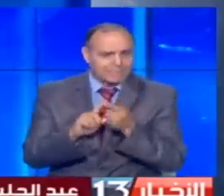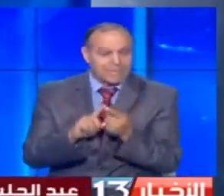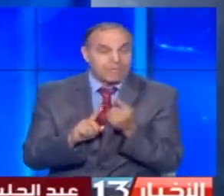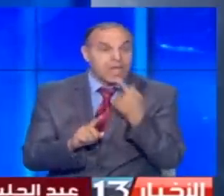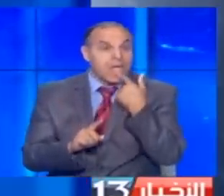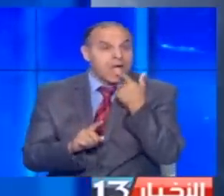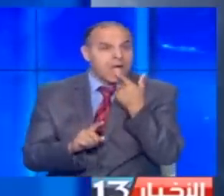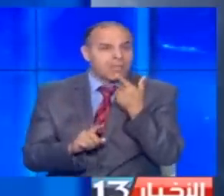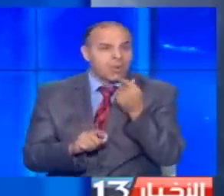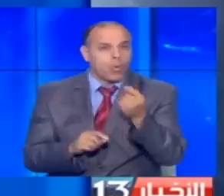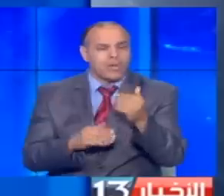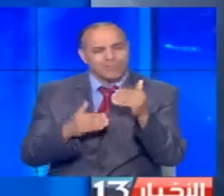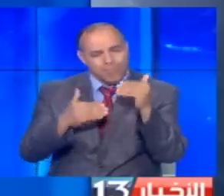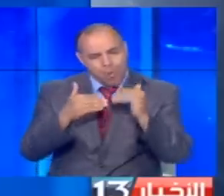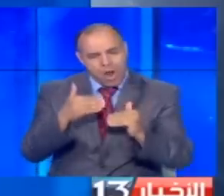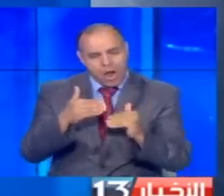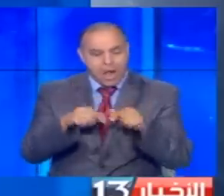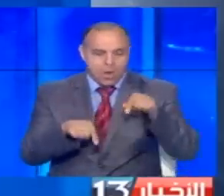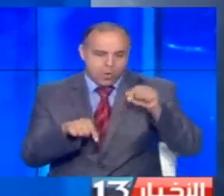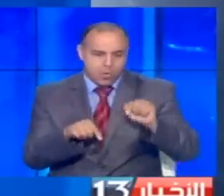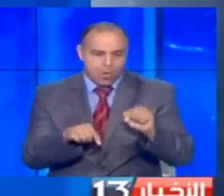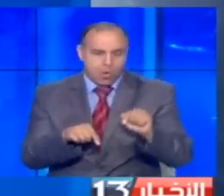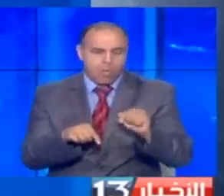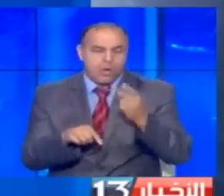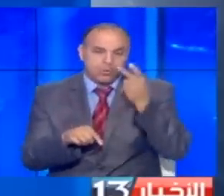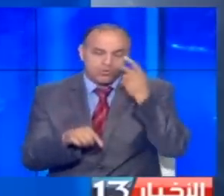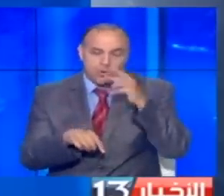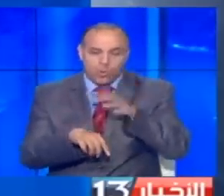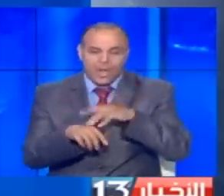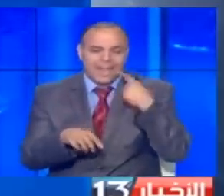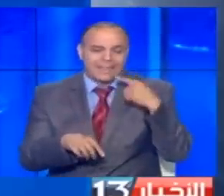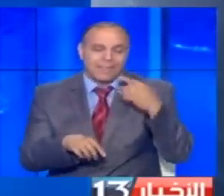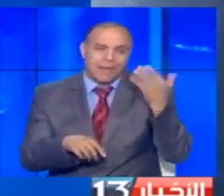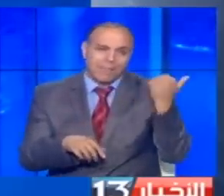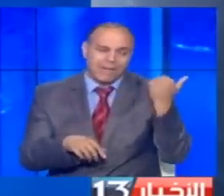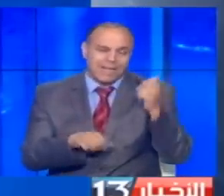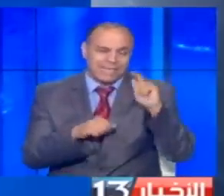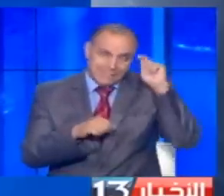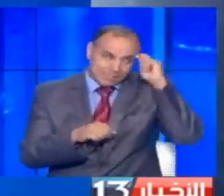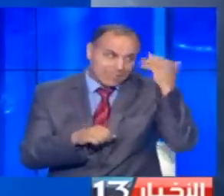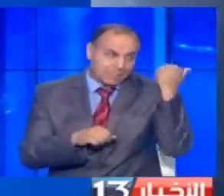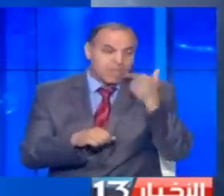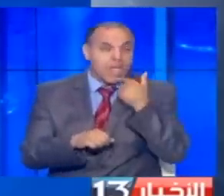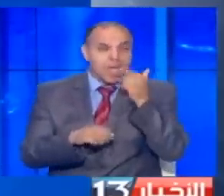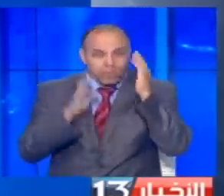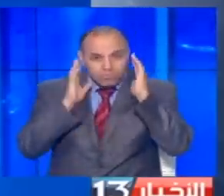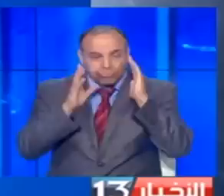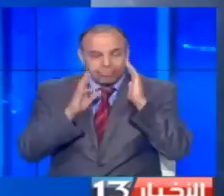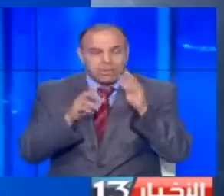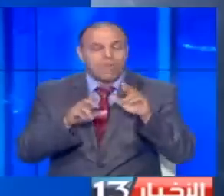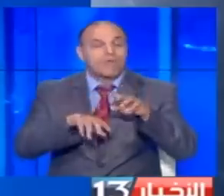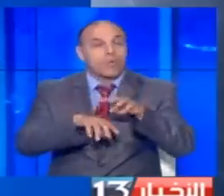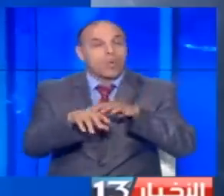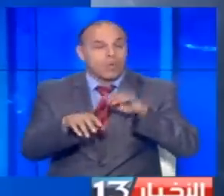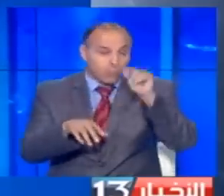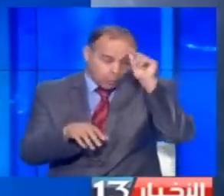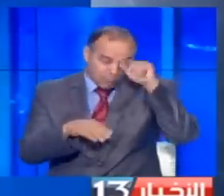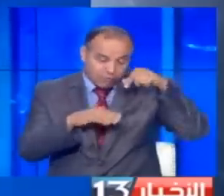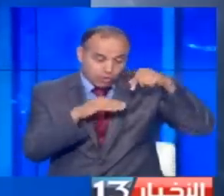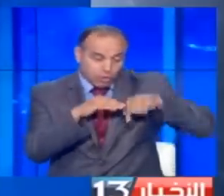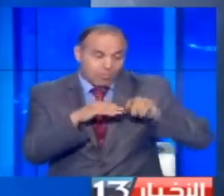اقل حده الى حدود اليوم مما عاشته ولايتنا بلا السبت الماضي تركزت اساسا بولايات الجنوب